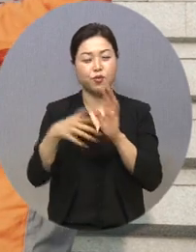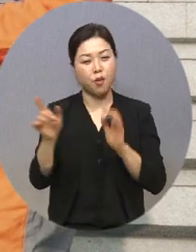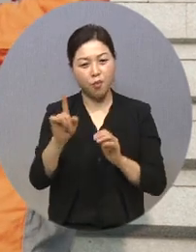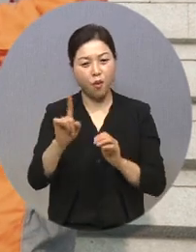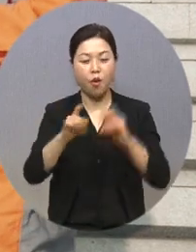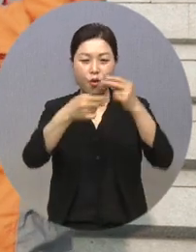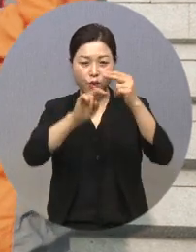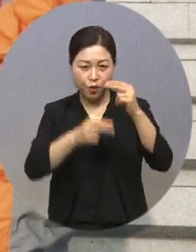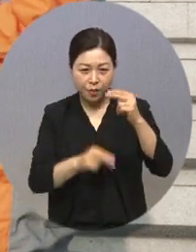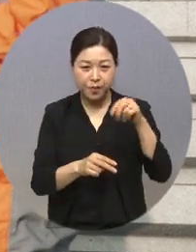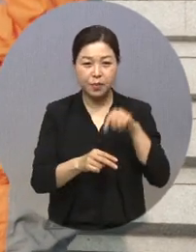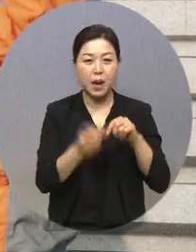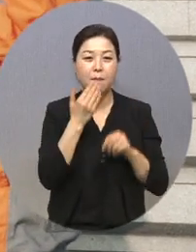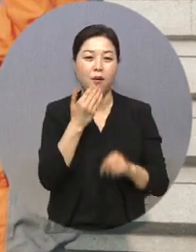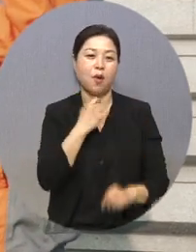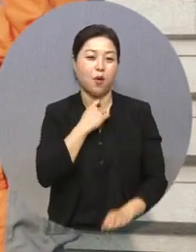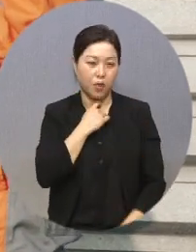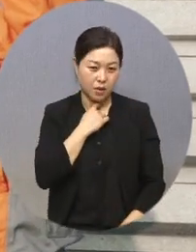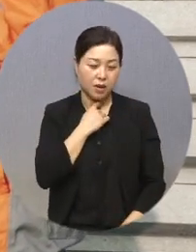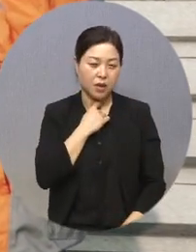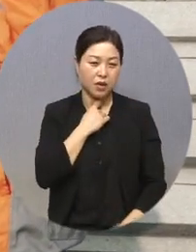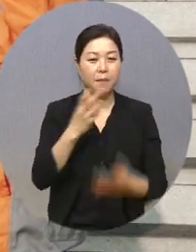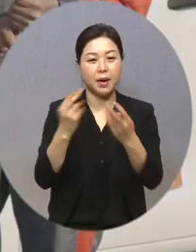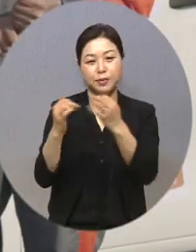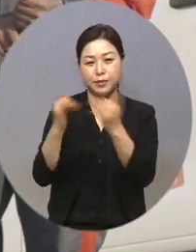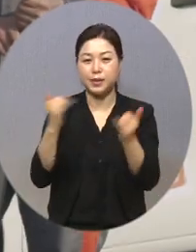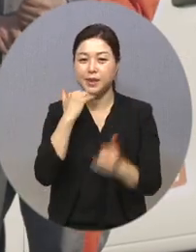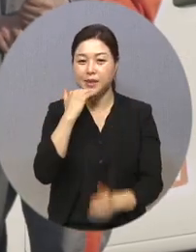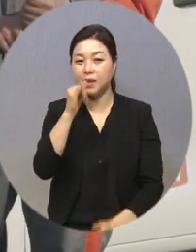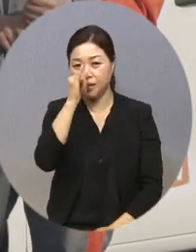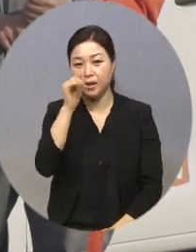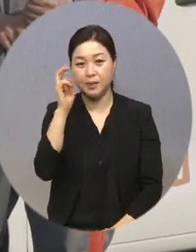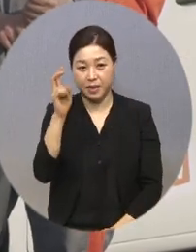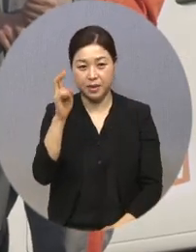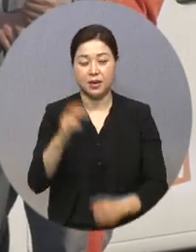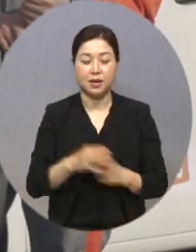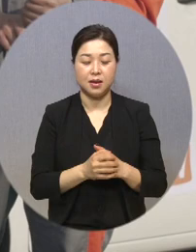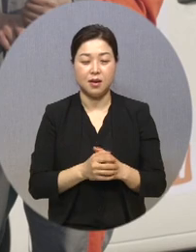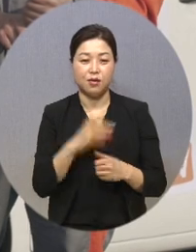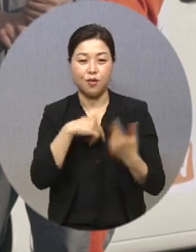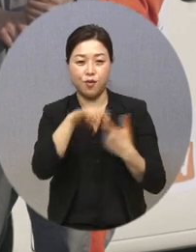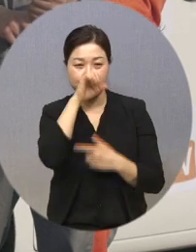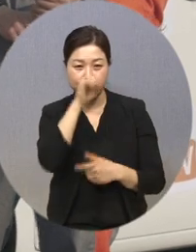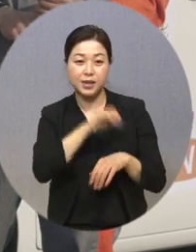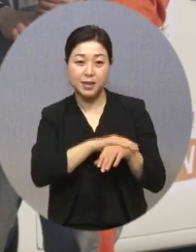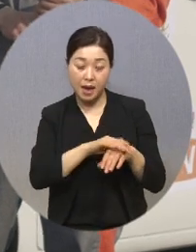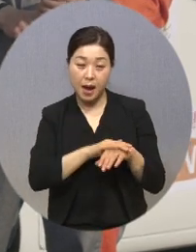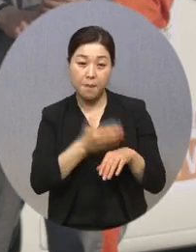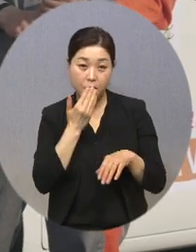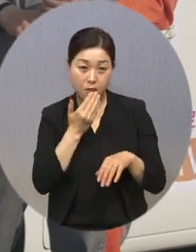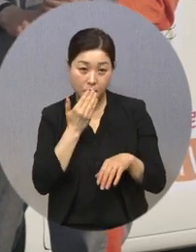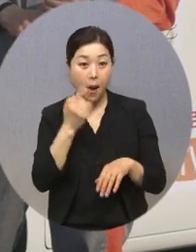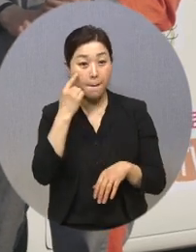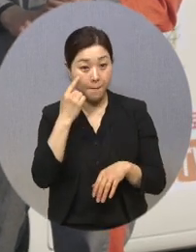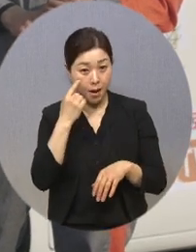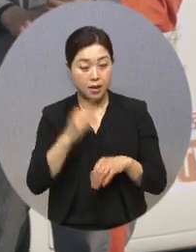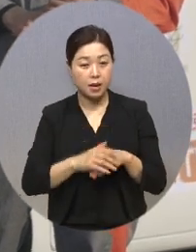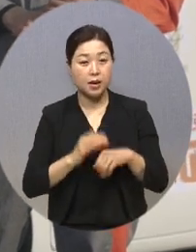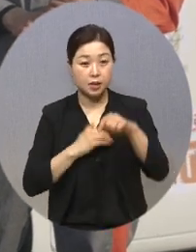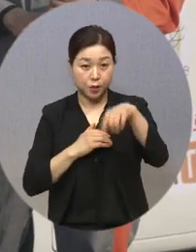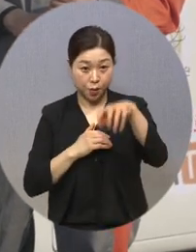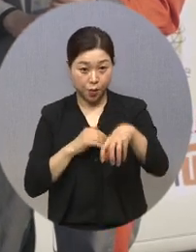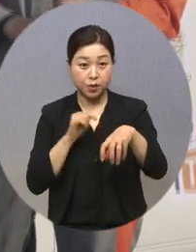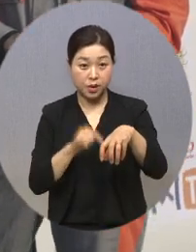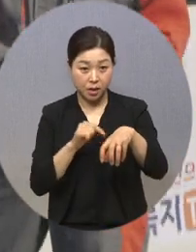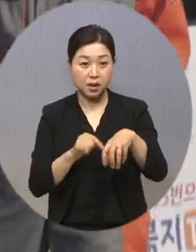굴비를 먹기 위해서 많은 분들이 기다리고 계실 텐데요. 이왕이면은 좀 더 신선하게 맛보시라고 오늘 이곳에서